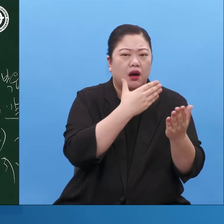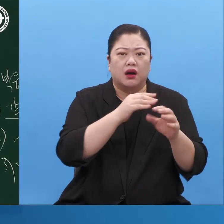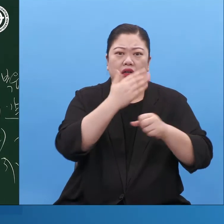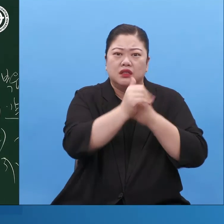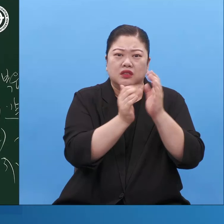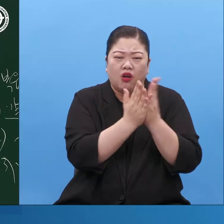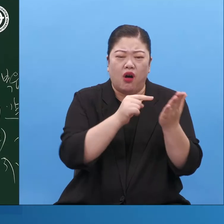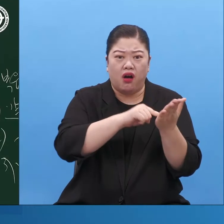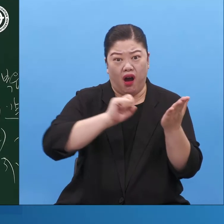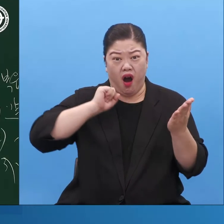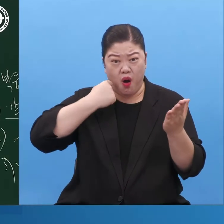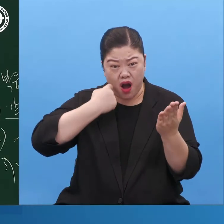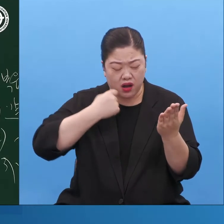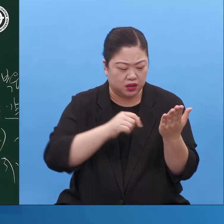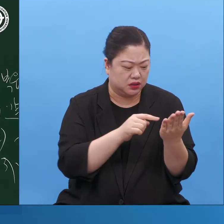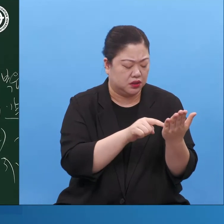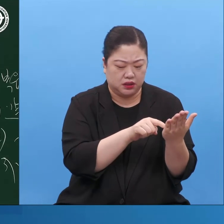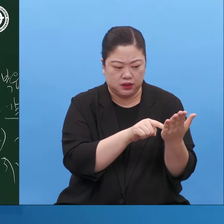읽어줘라 그냥.